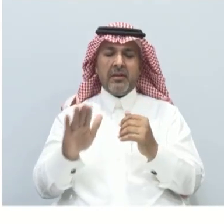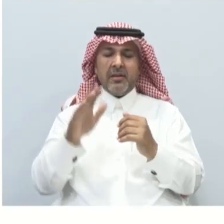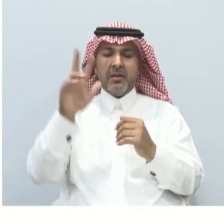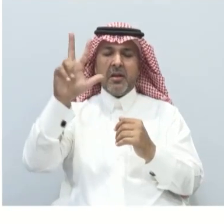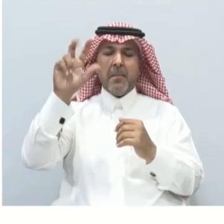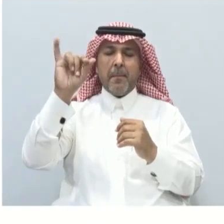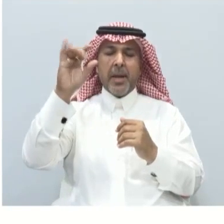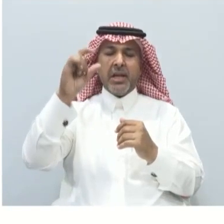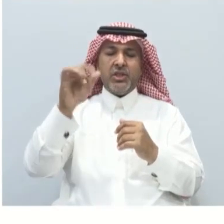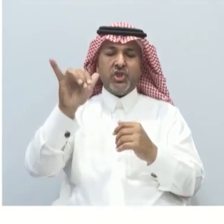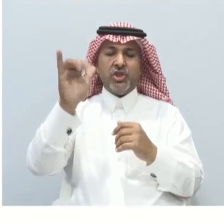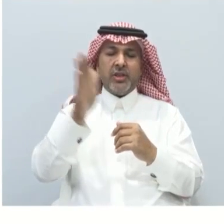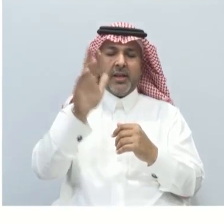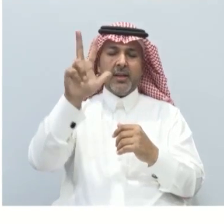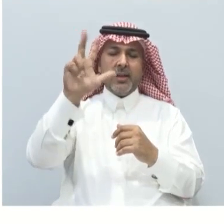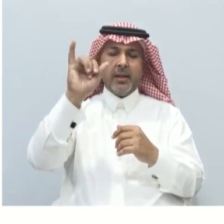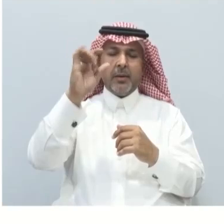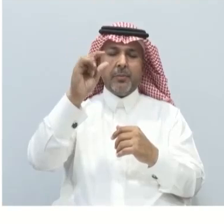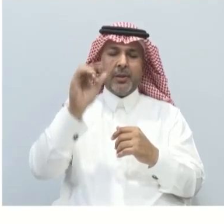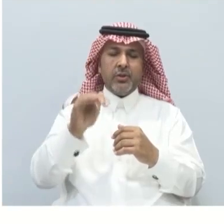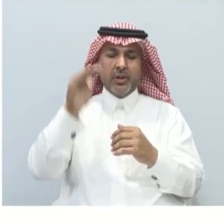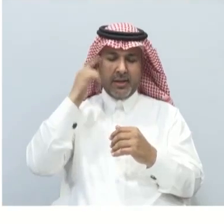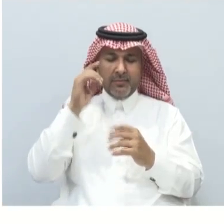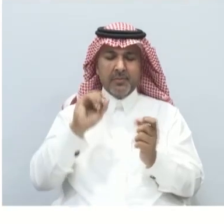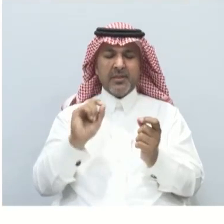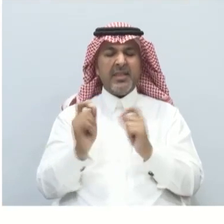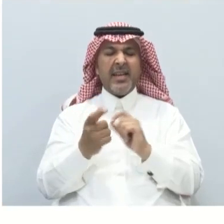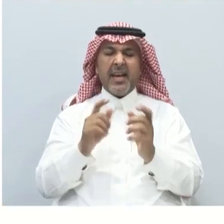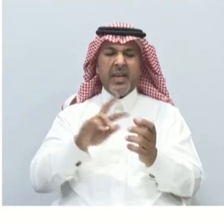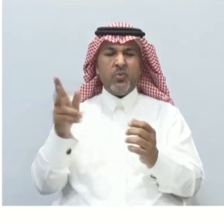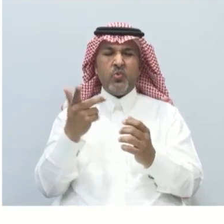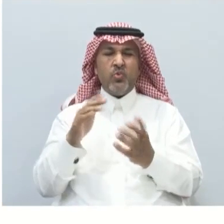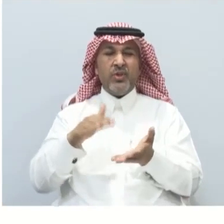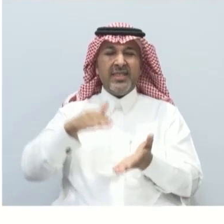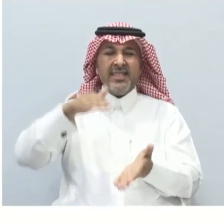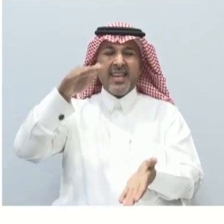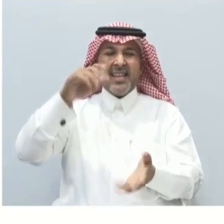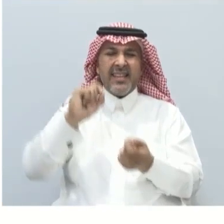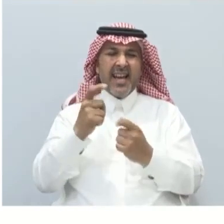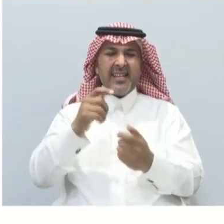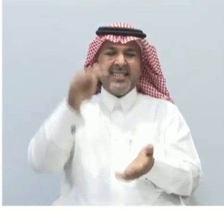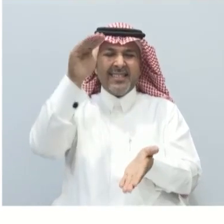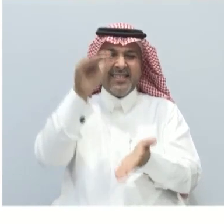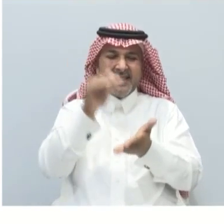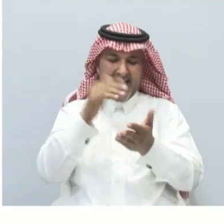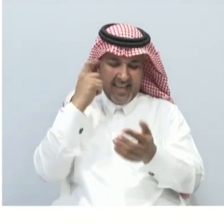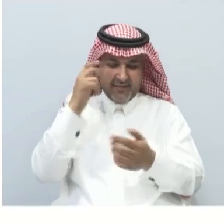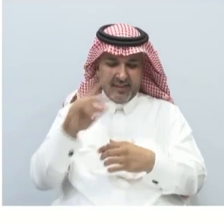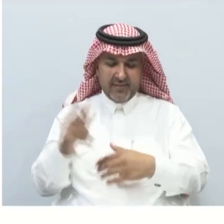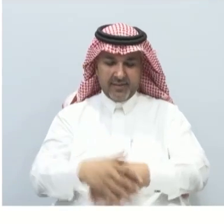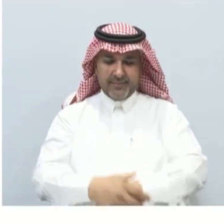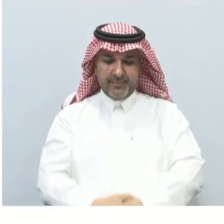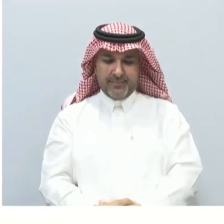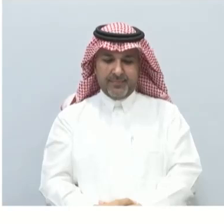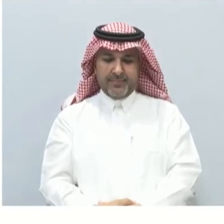ولا شيء ولكن يؤثر انها كانت متزايده وصارت متناقصه او العكس كانت متناقصه صارت متزايده لكن لو